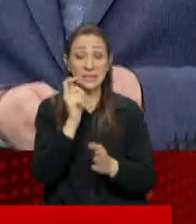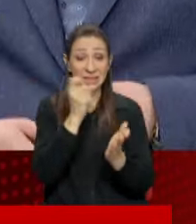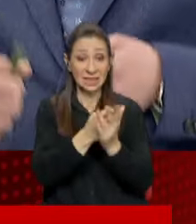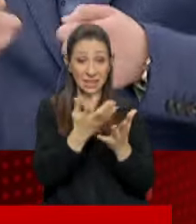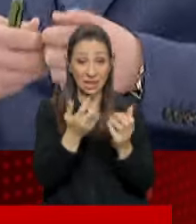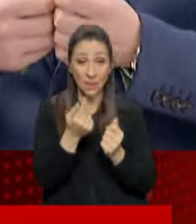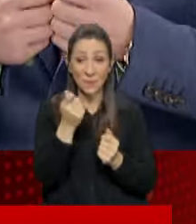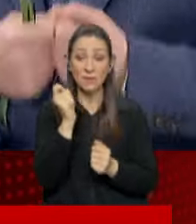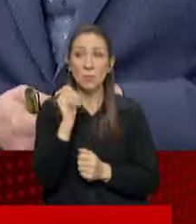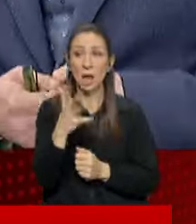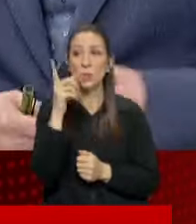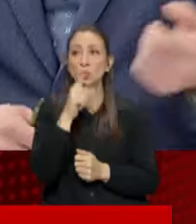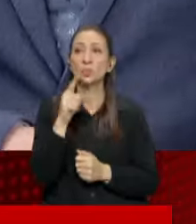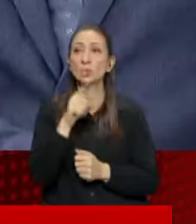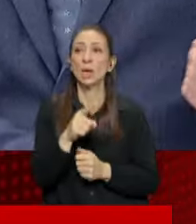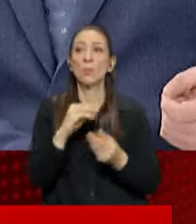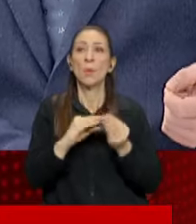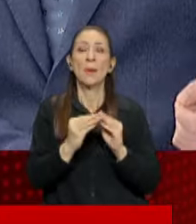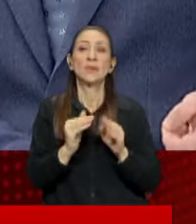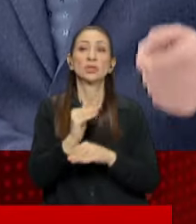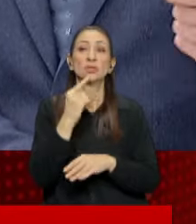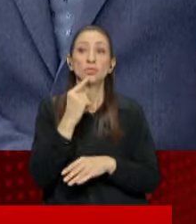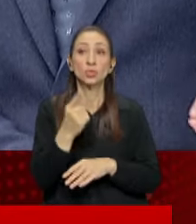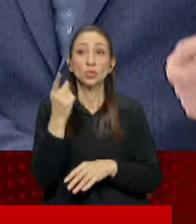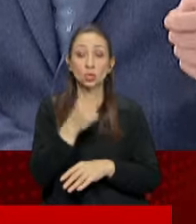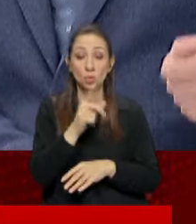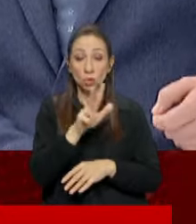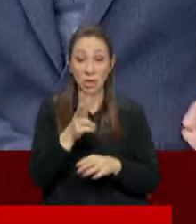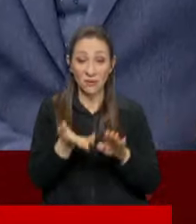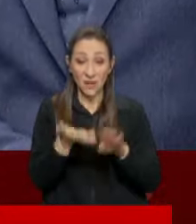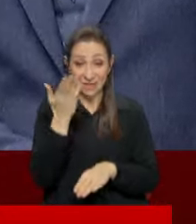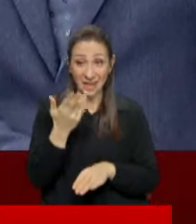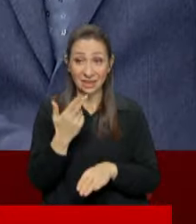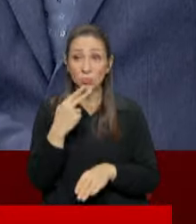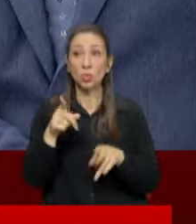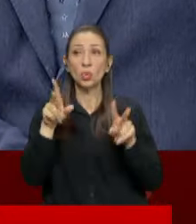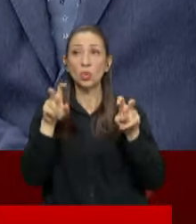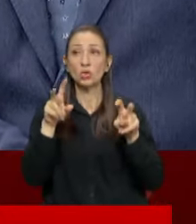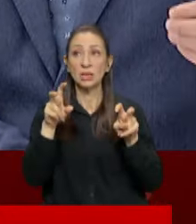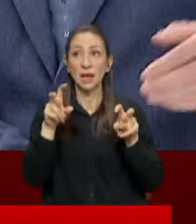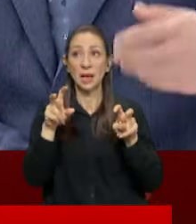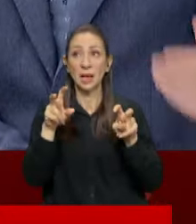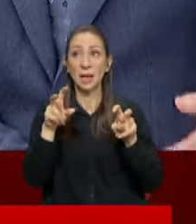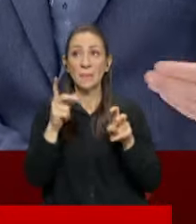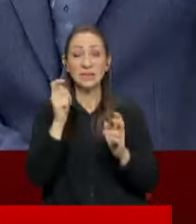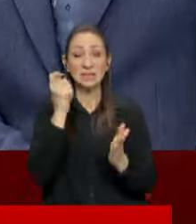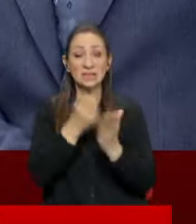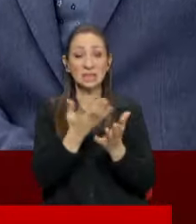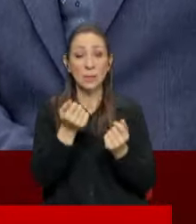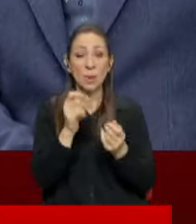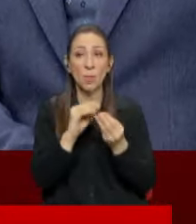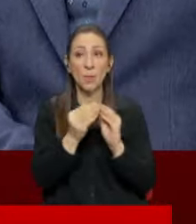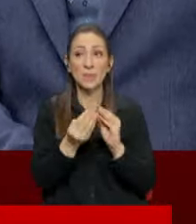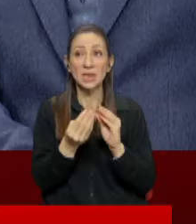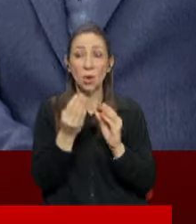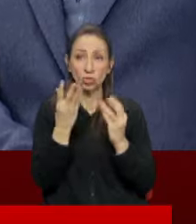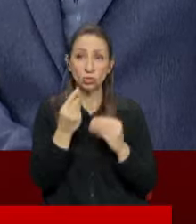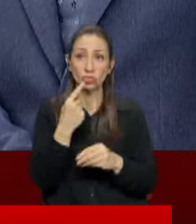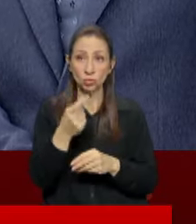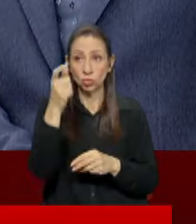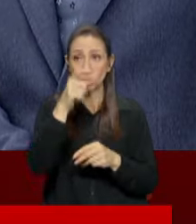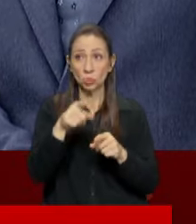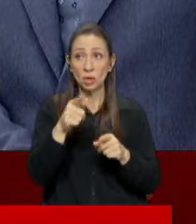alırken fiyat pahalılığı nedeniyle sorun yaşadığını söylemiş. Yani %30'dan fazla kadın bu konuda bir satın alma sorunu yaşadığını belirtmiş.